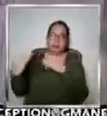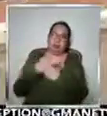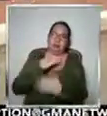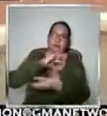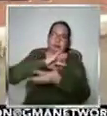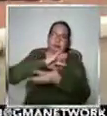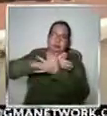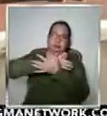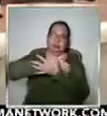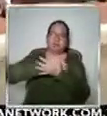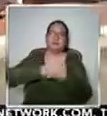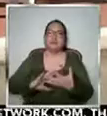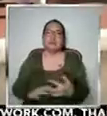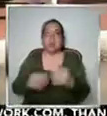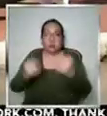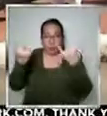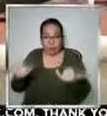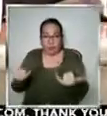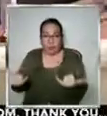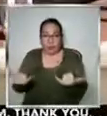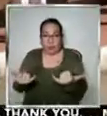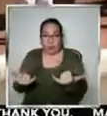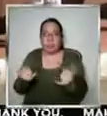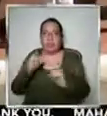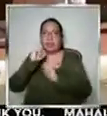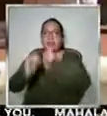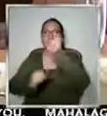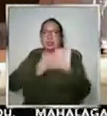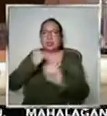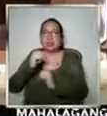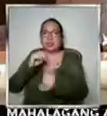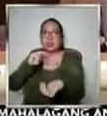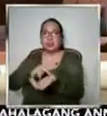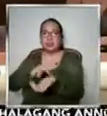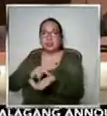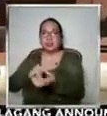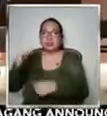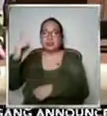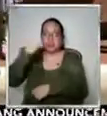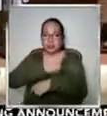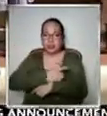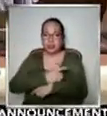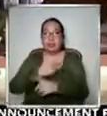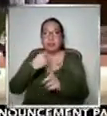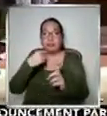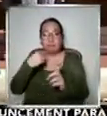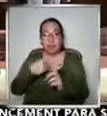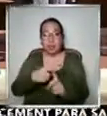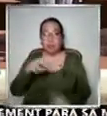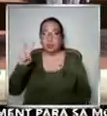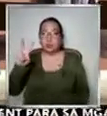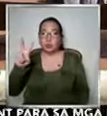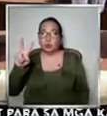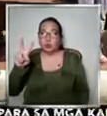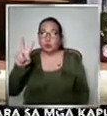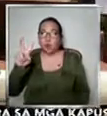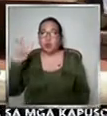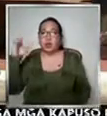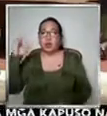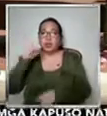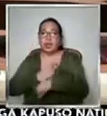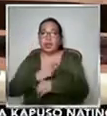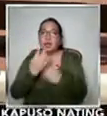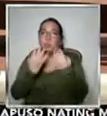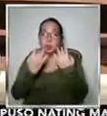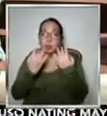taong kaarawan ni Florence Nightingale, founder ng modern nursing. Kaya sa iba't ibang panig ng mundo at bansa, binibigyang pugay ang